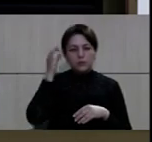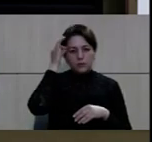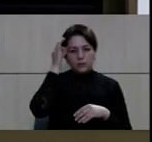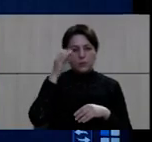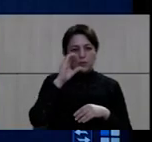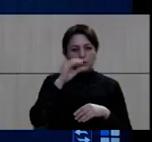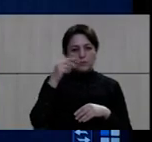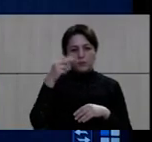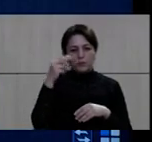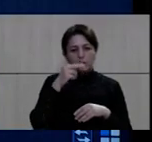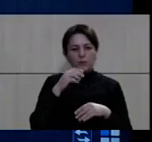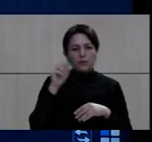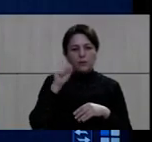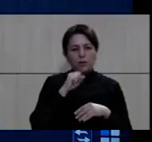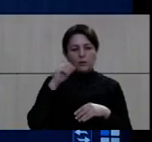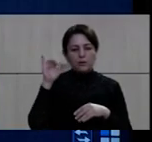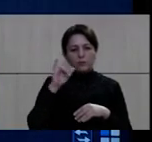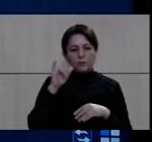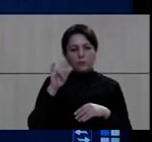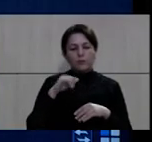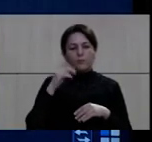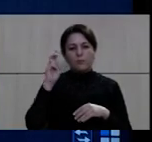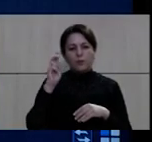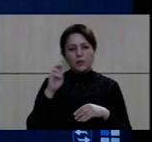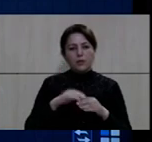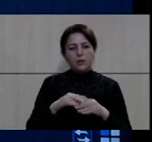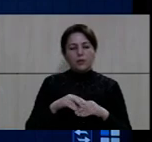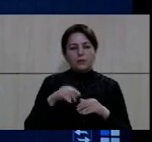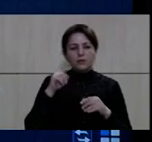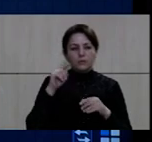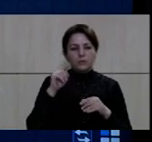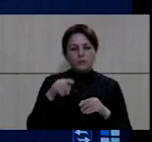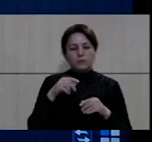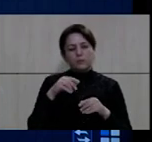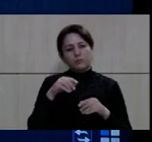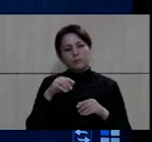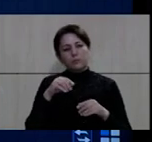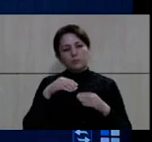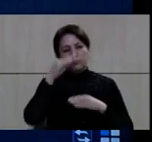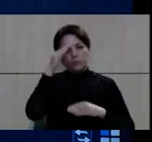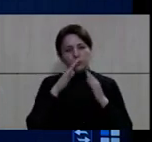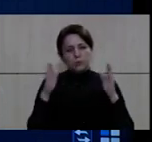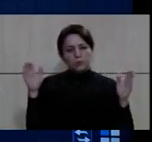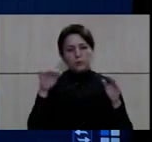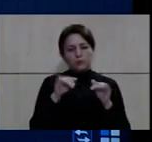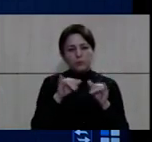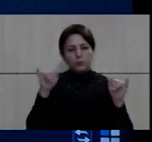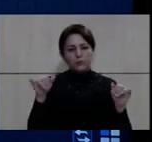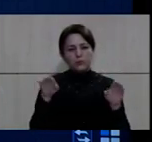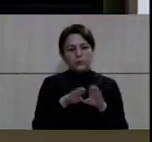S barobar A ko'paytiruv B, ya'ni bo'yi va enining ko'paytmasiga